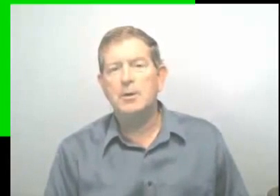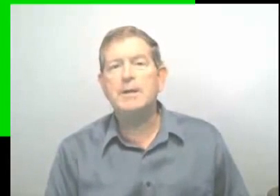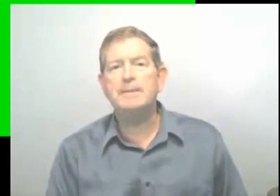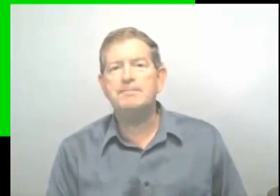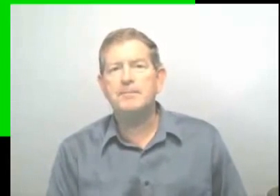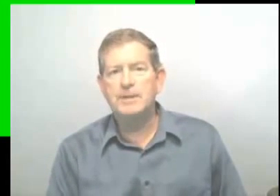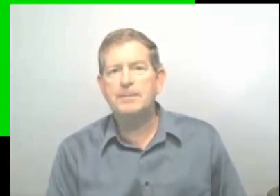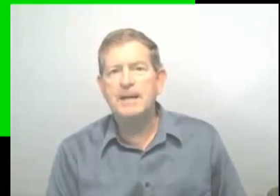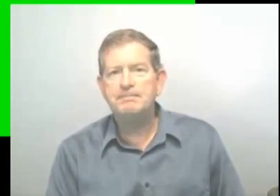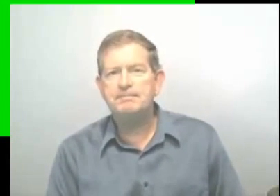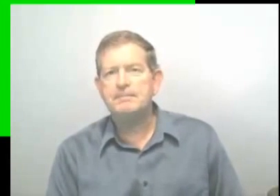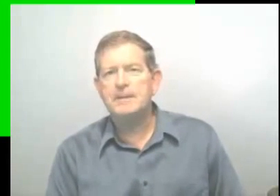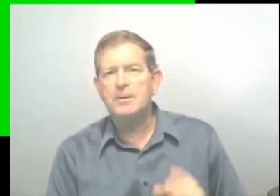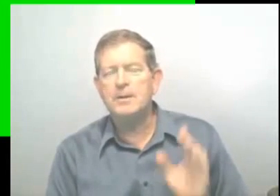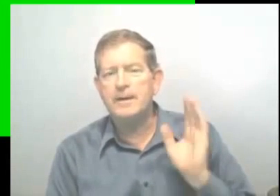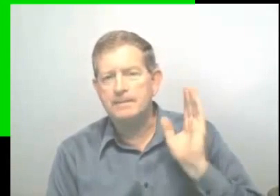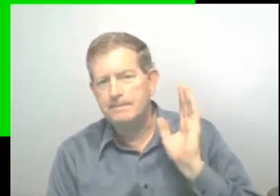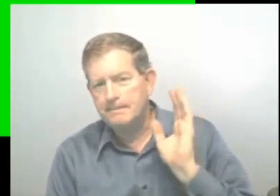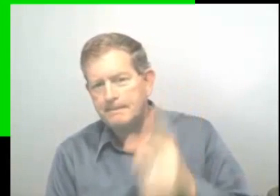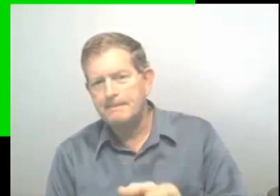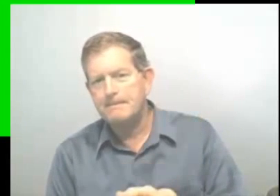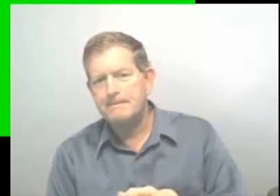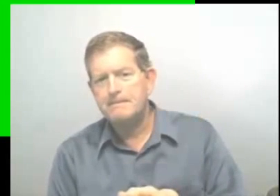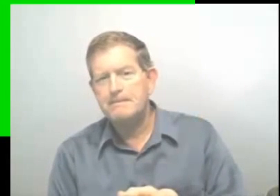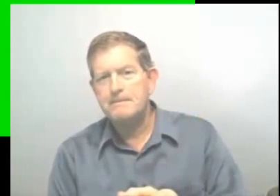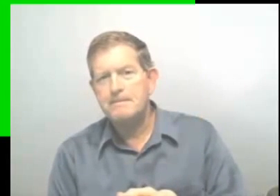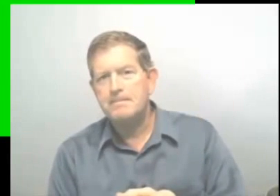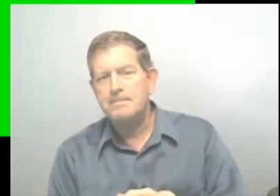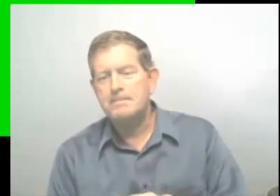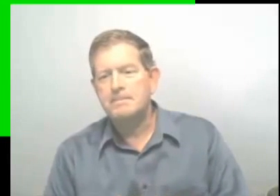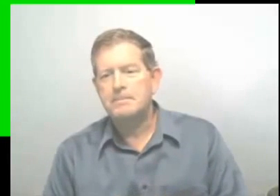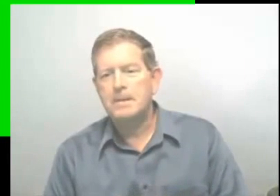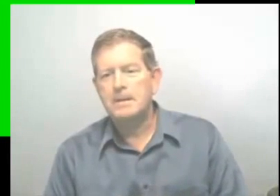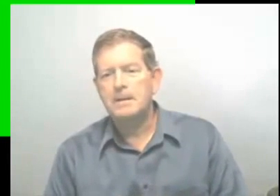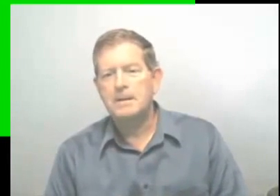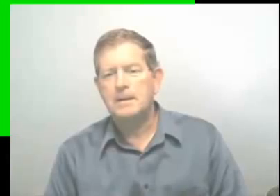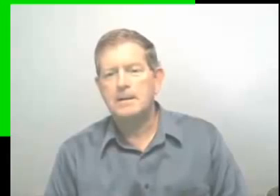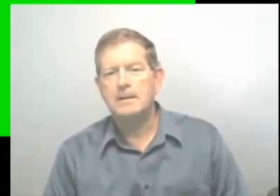certainement. Ok, vous êtes prêts? On y va.